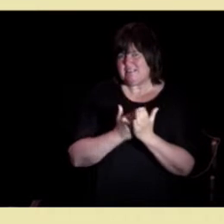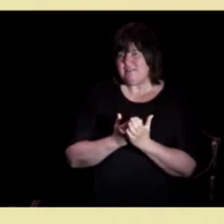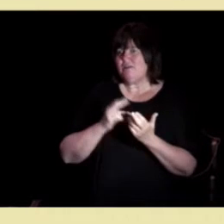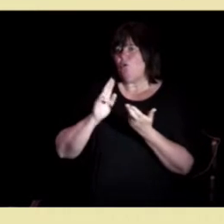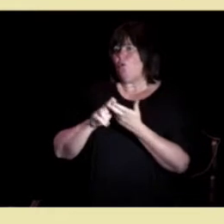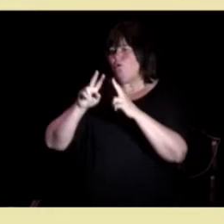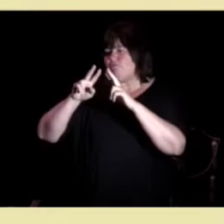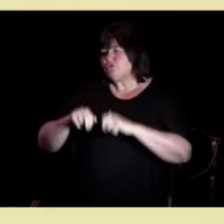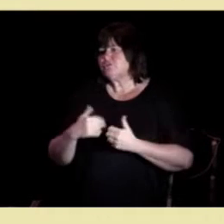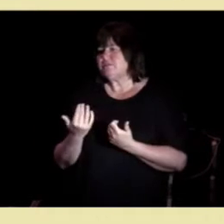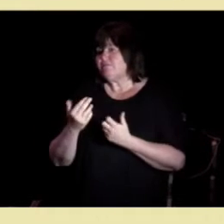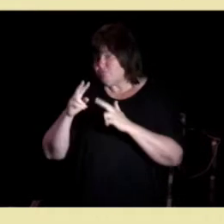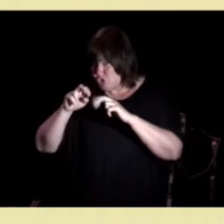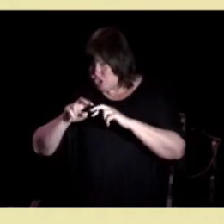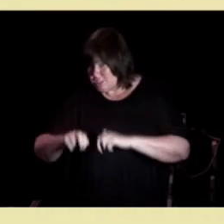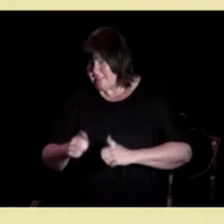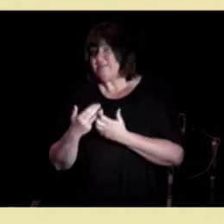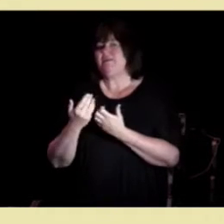utøvelse av medisinsk praksis.